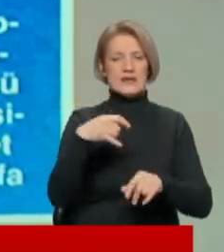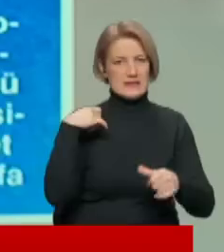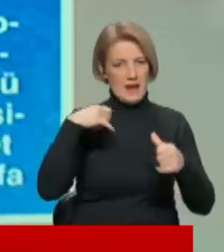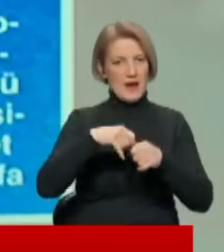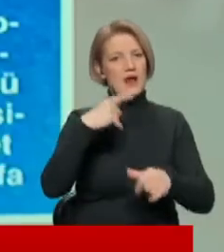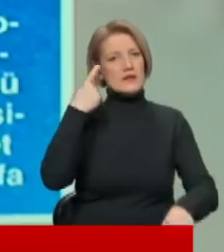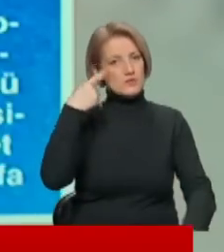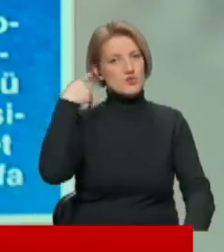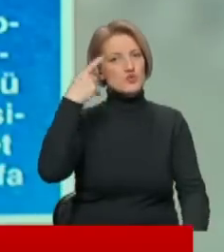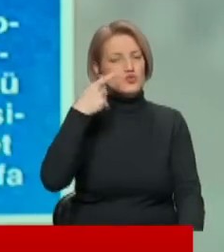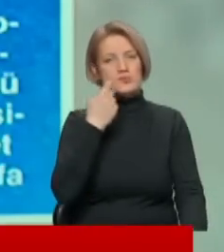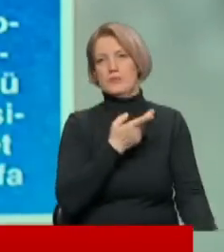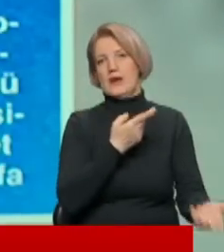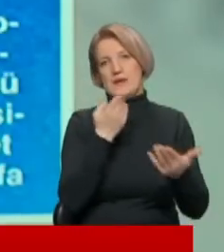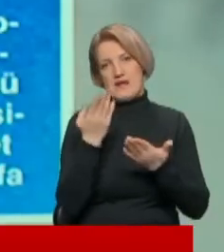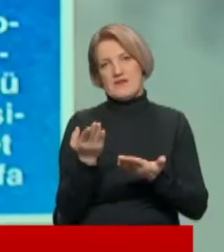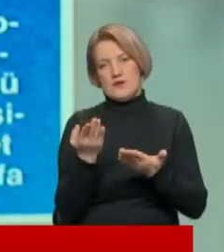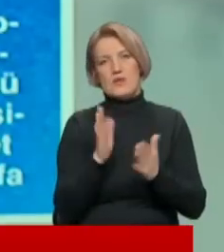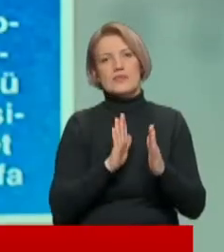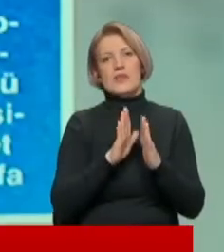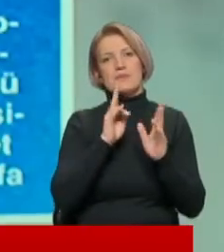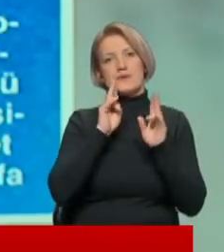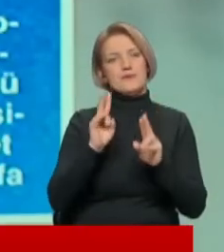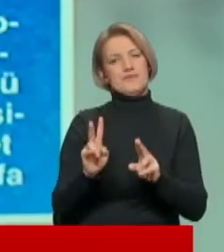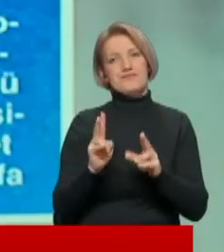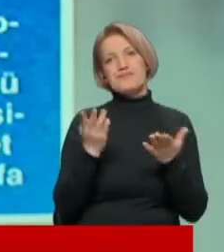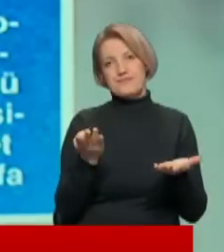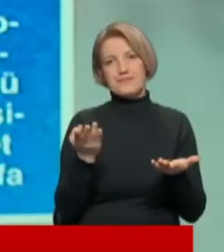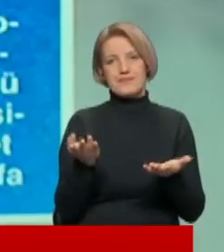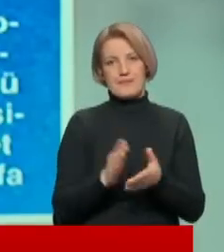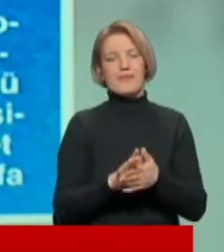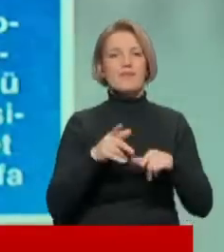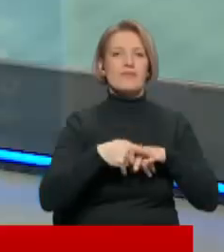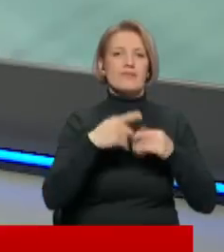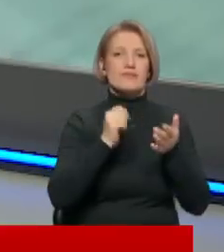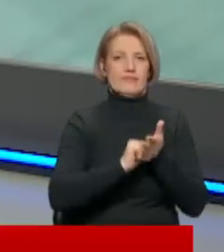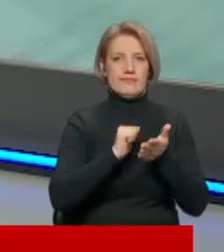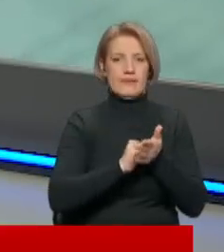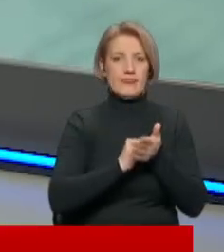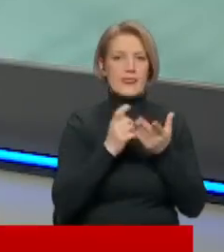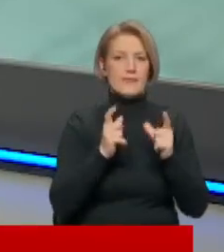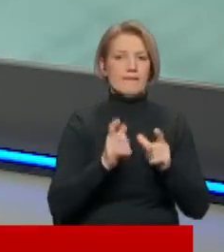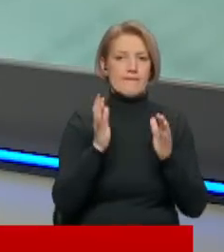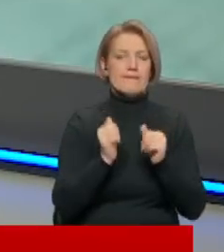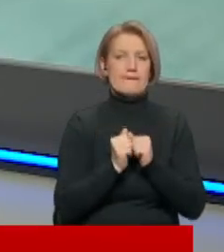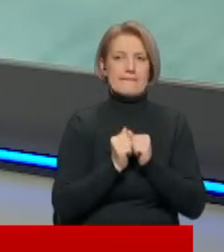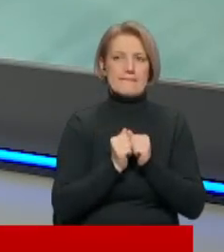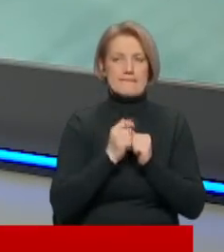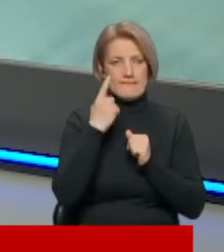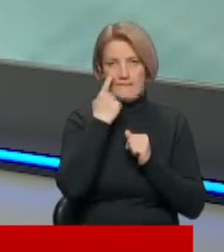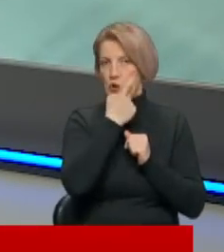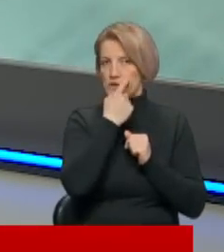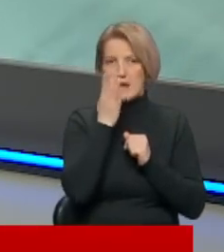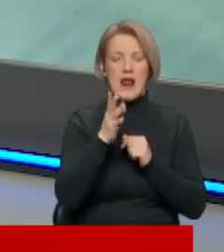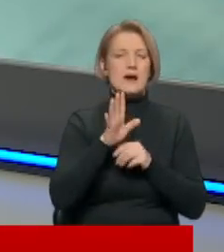düşünmeye davet ediyoruz tepkisini gösterdi ve yine Hürriyet gazetesinde yer alıyor gözler